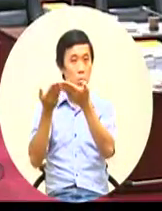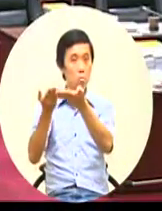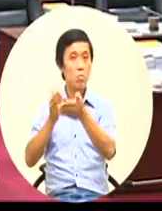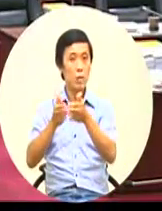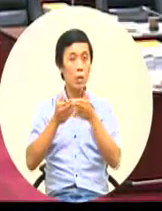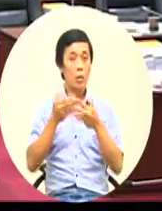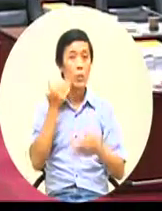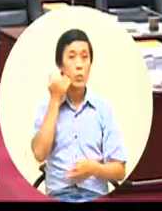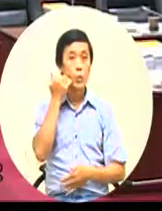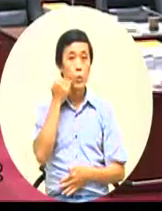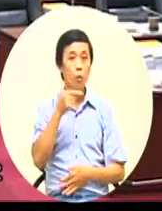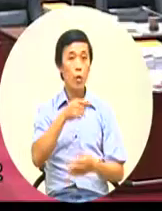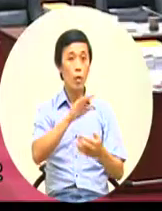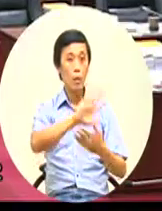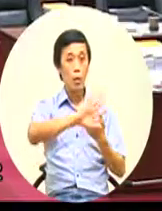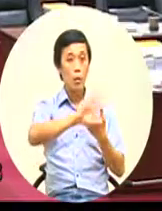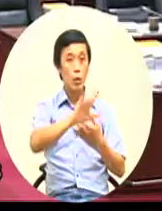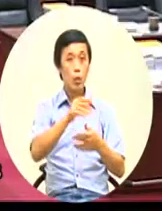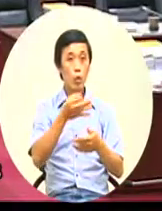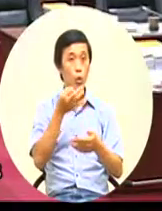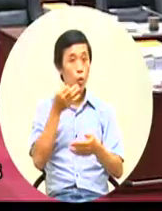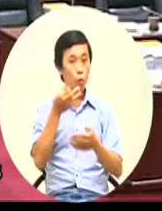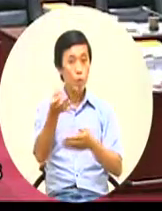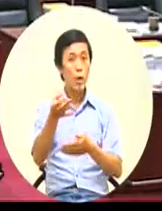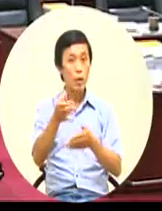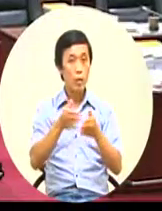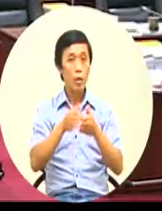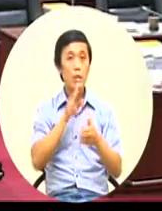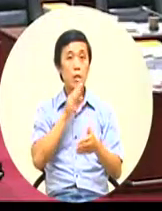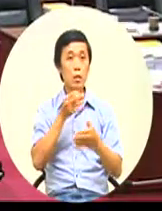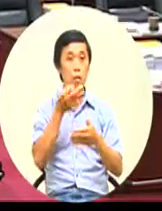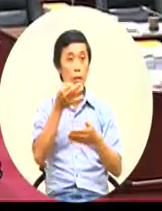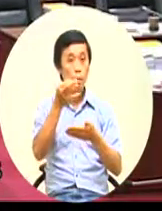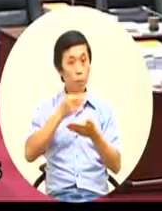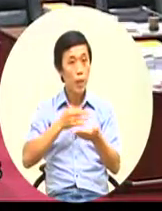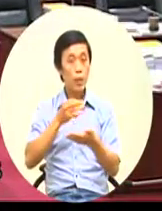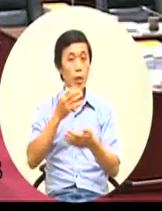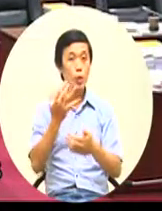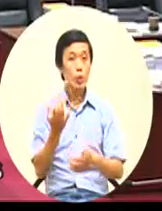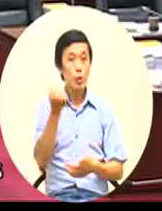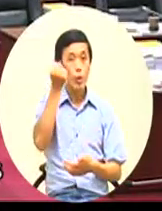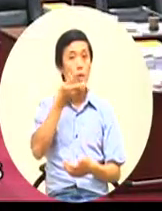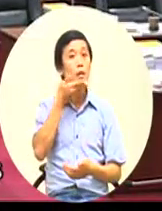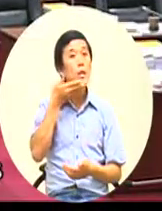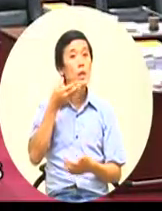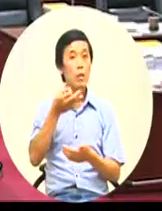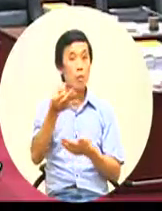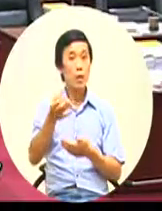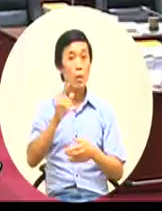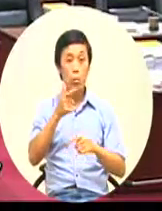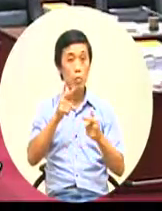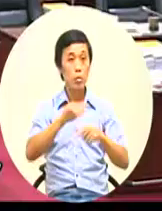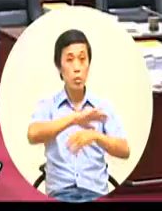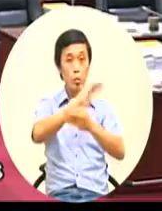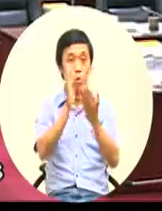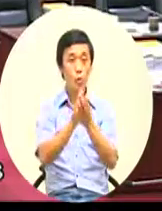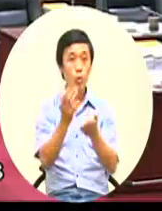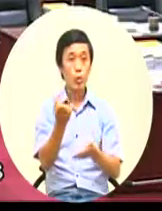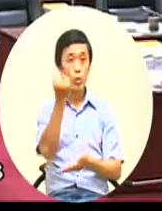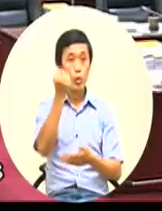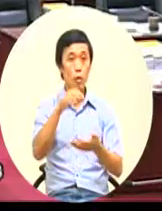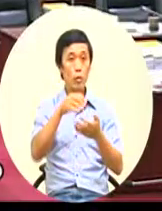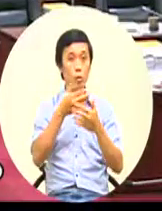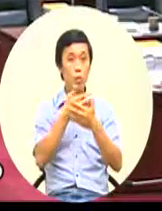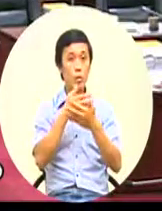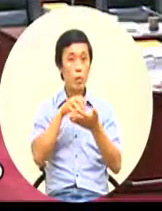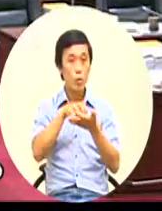果有人要买，有人卖，迄就是没管理，吼，没有所谓的有所有权状，这个地都是